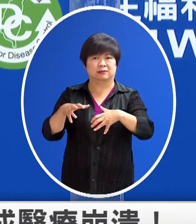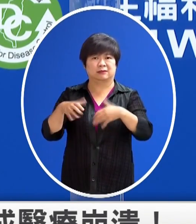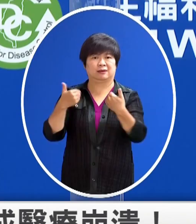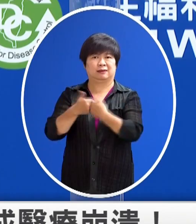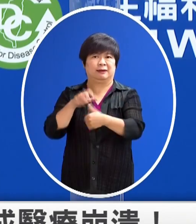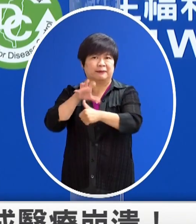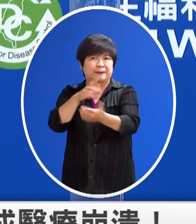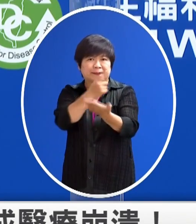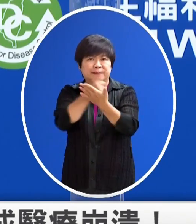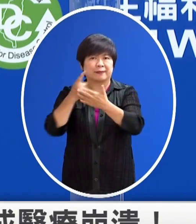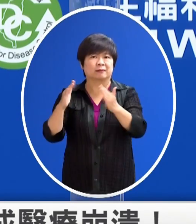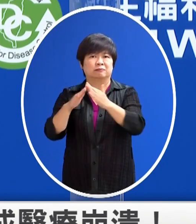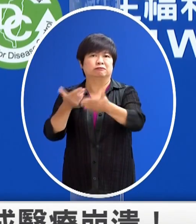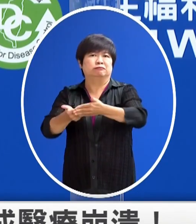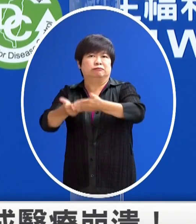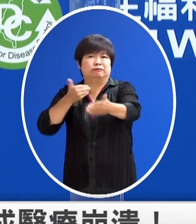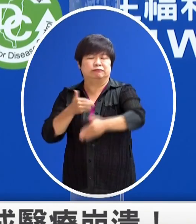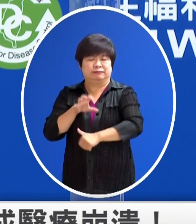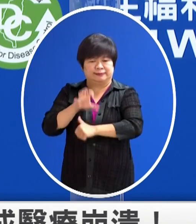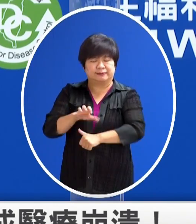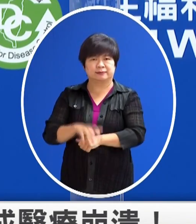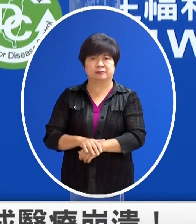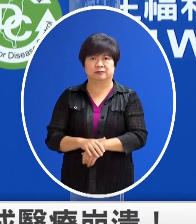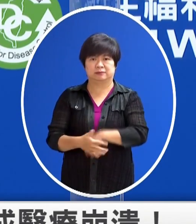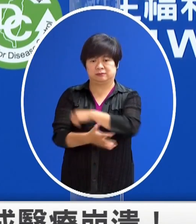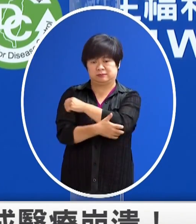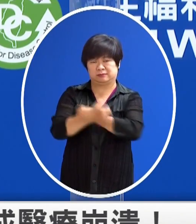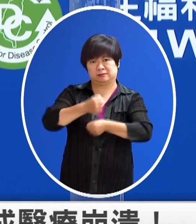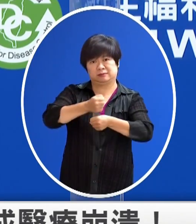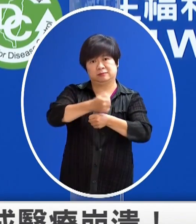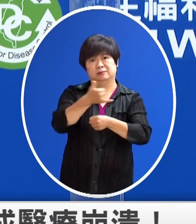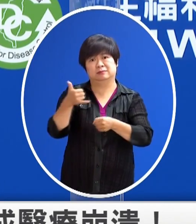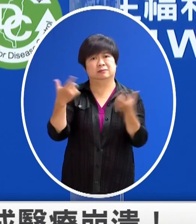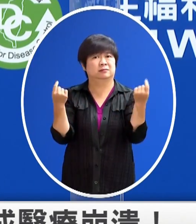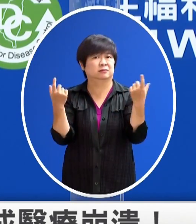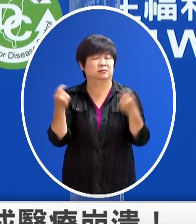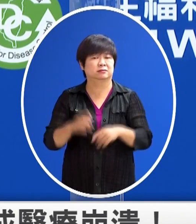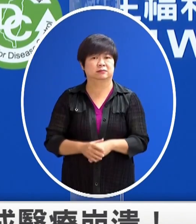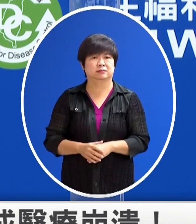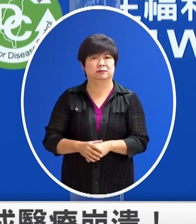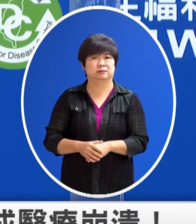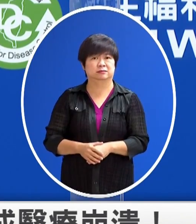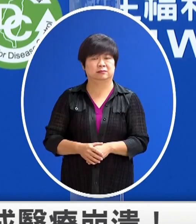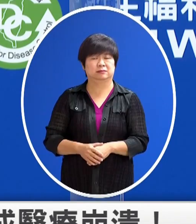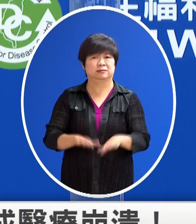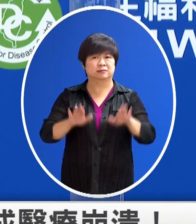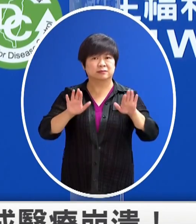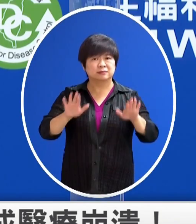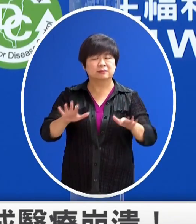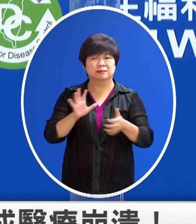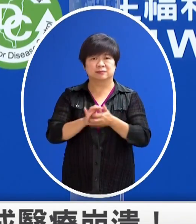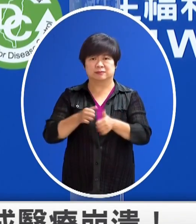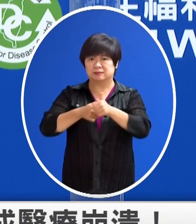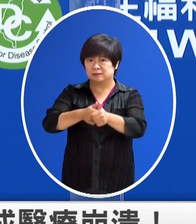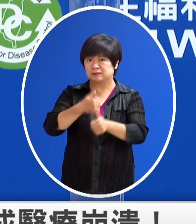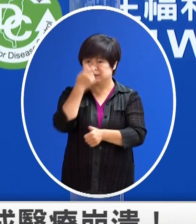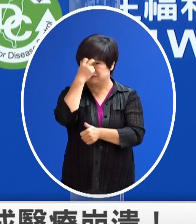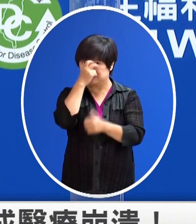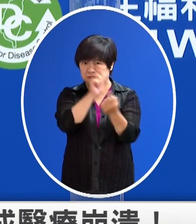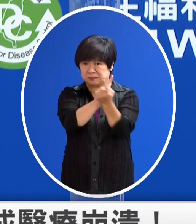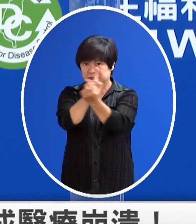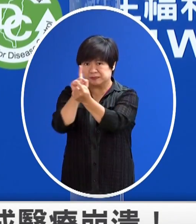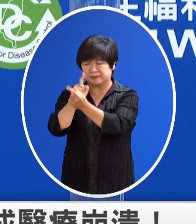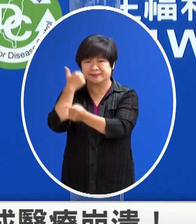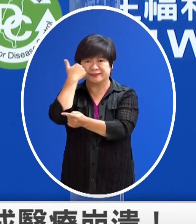隔离，机组员也是。以现在这样的情况，我们实施这样的相关的疫调的一个情况的时